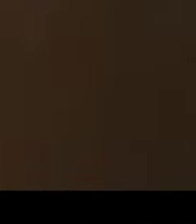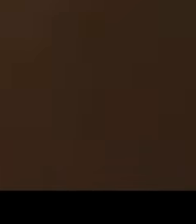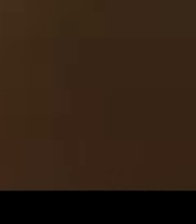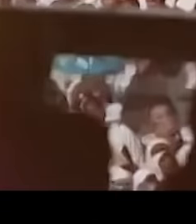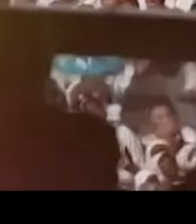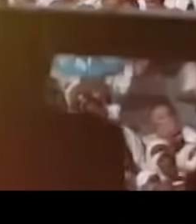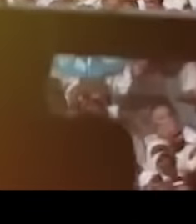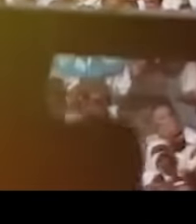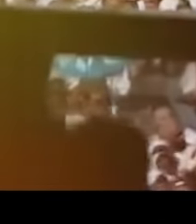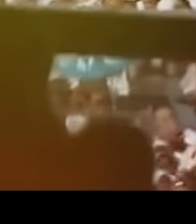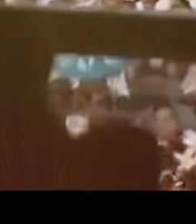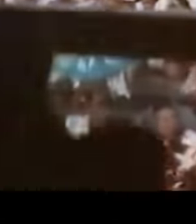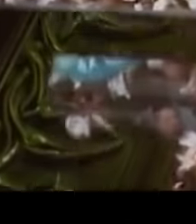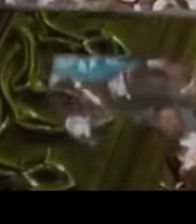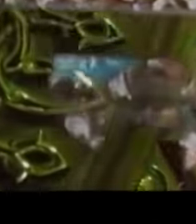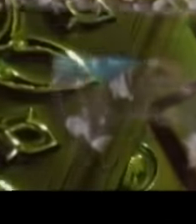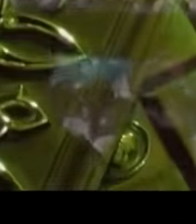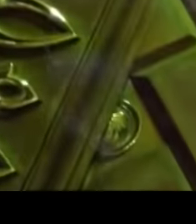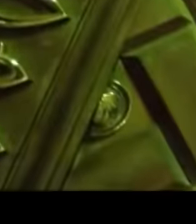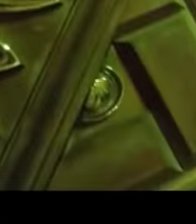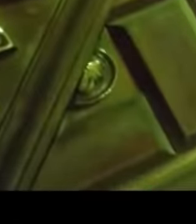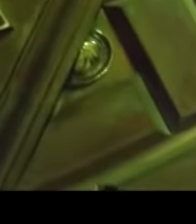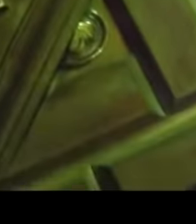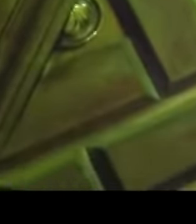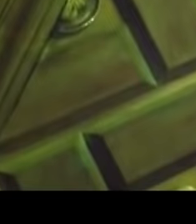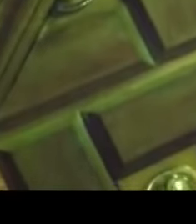ندائي، فإذا دجا